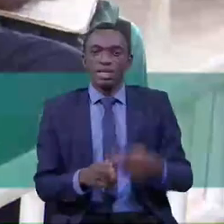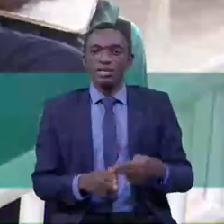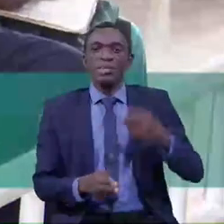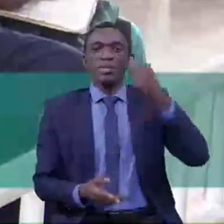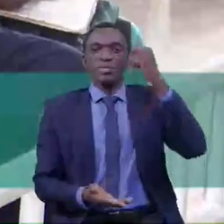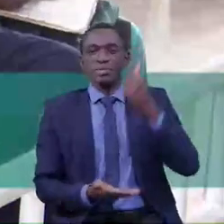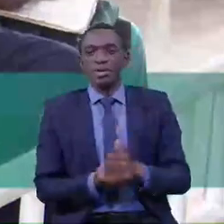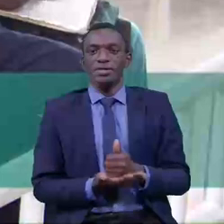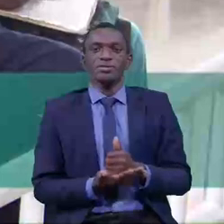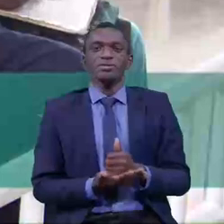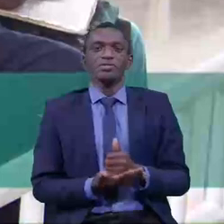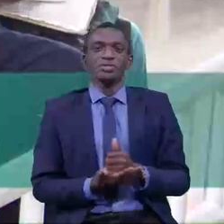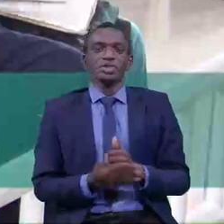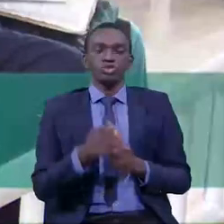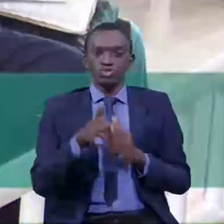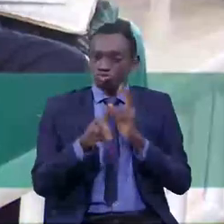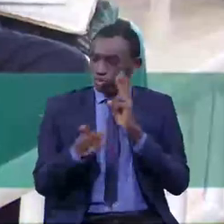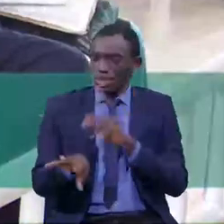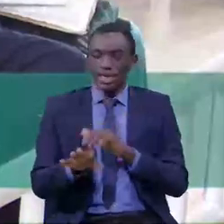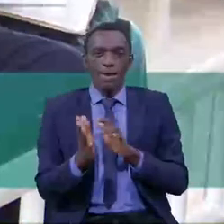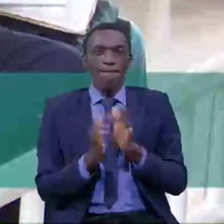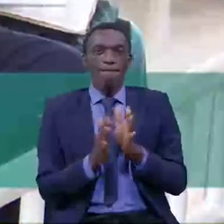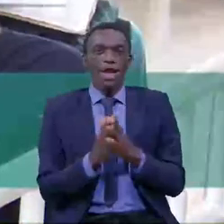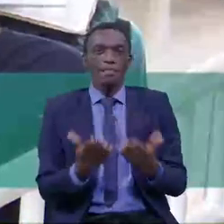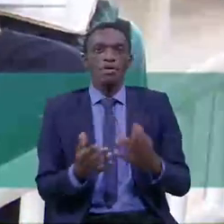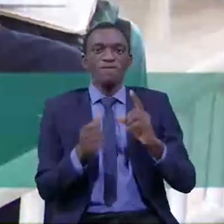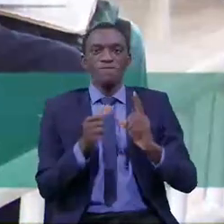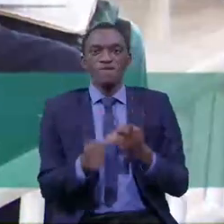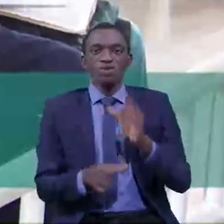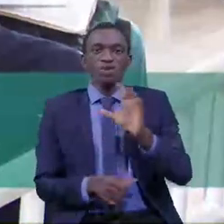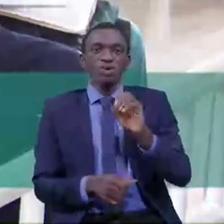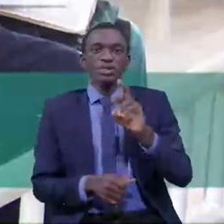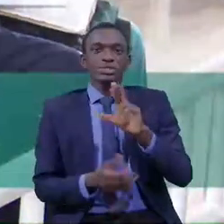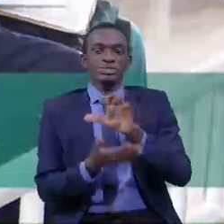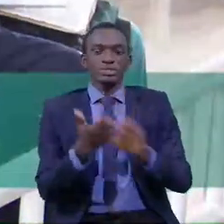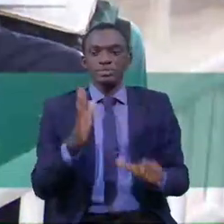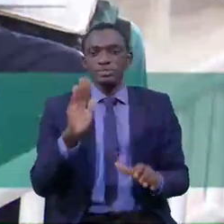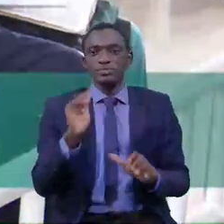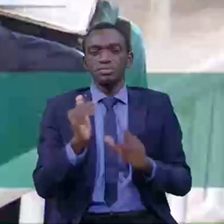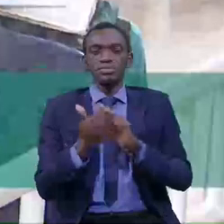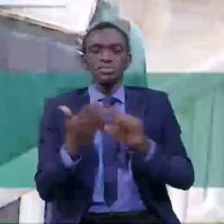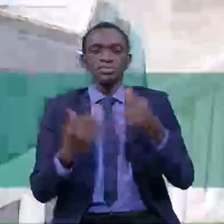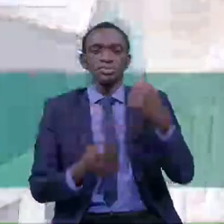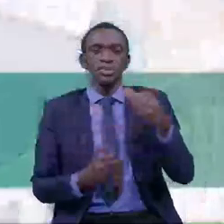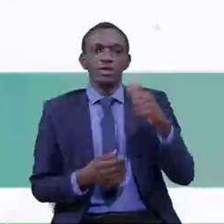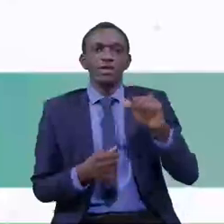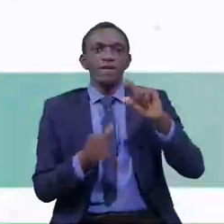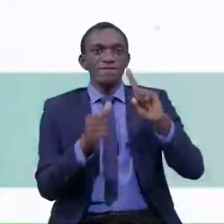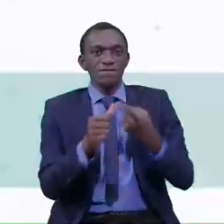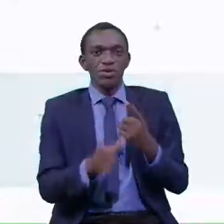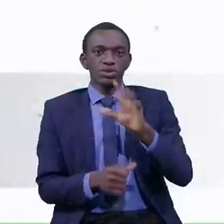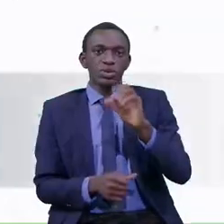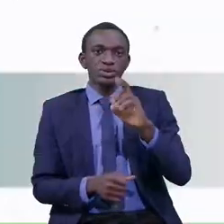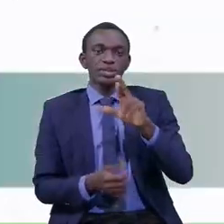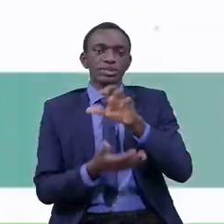Amen. 1 Corinthiens chapitre 15, verset 10. 1 Corinthiens chapitre 15,